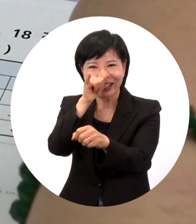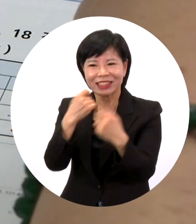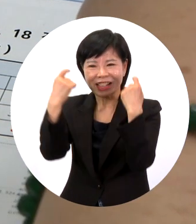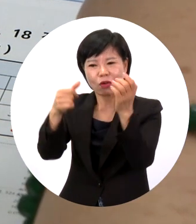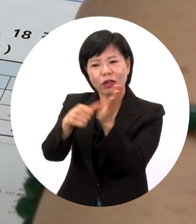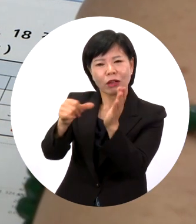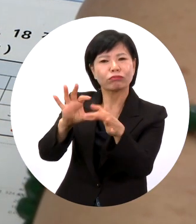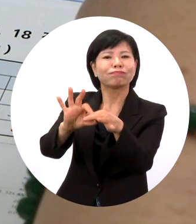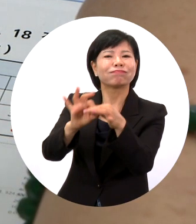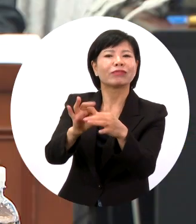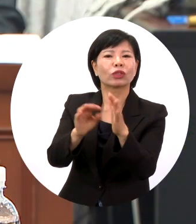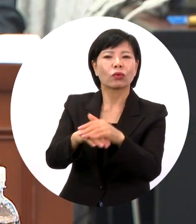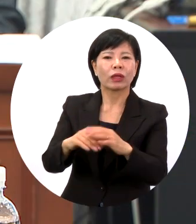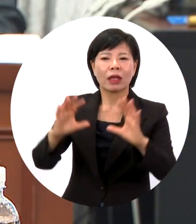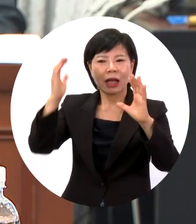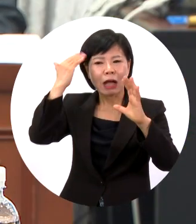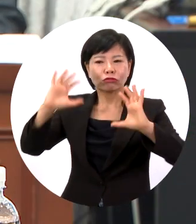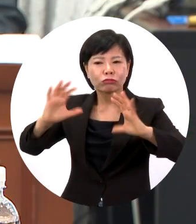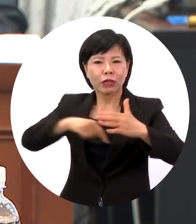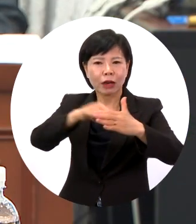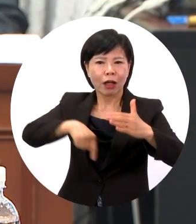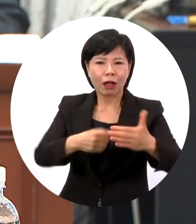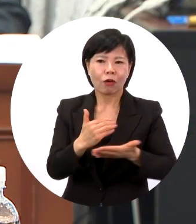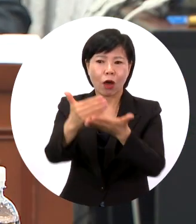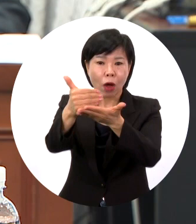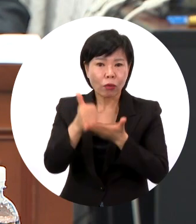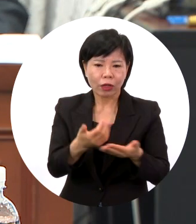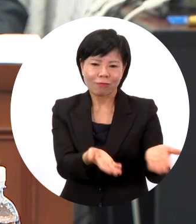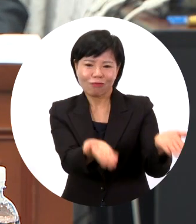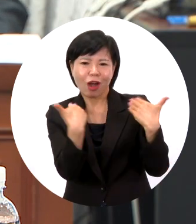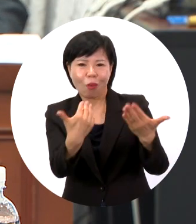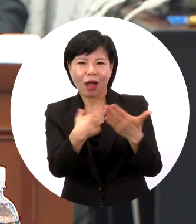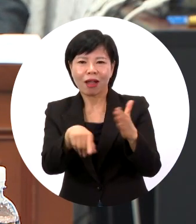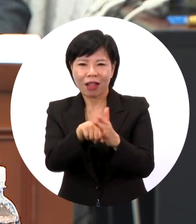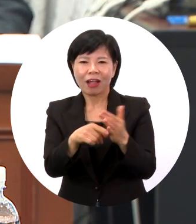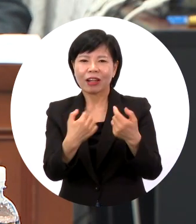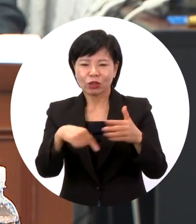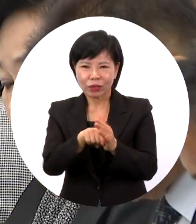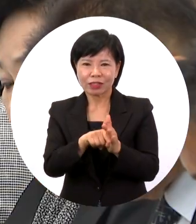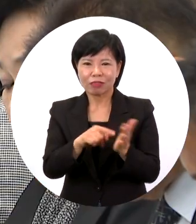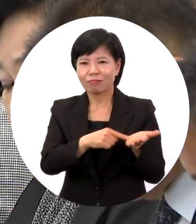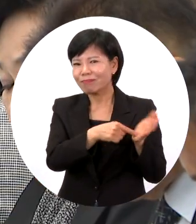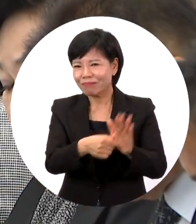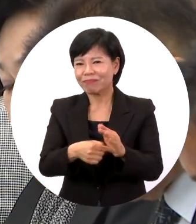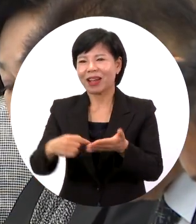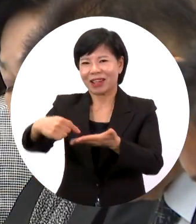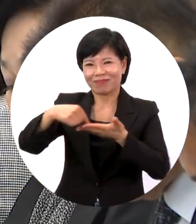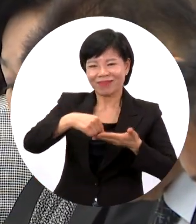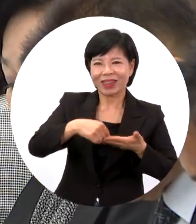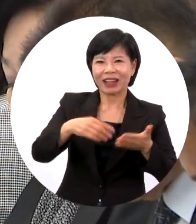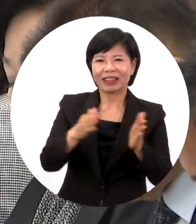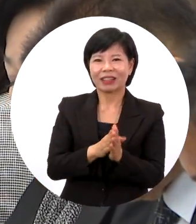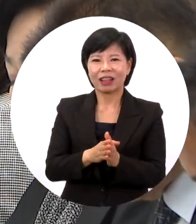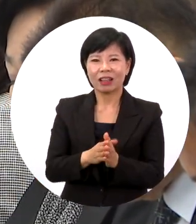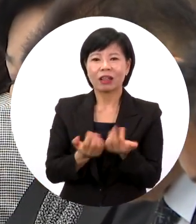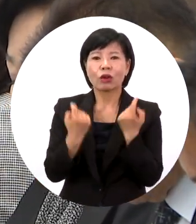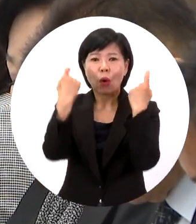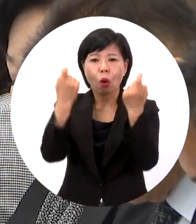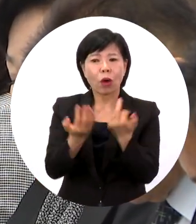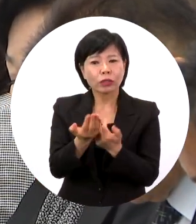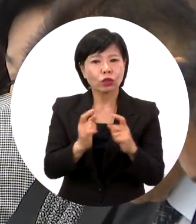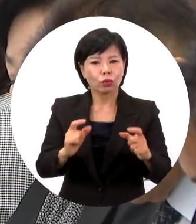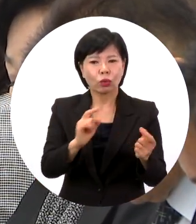관광상품을 통해 내국인 관광객 수요를 창출하기 위한 방안이 제시됐습니다. 또한 제주 관광 이미지 개선을